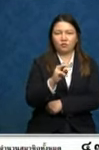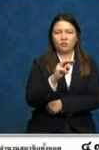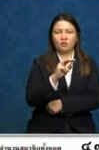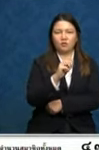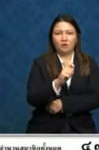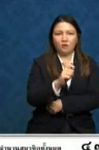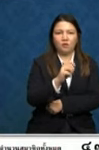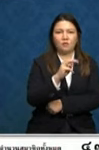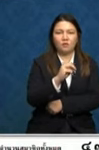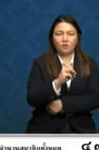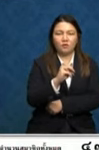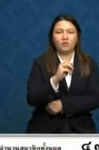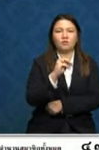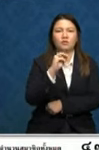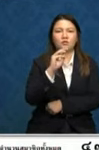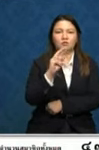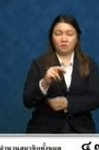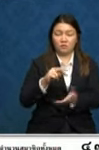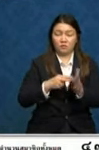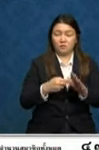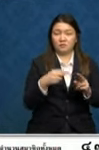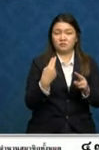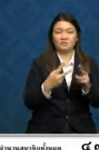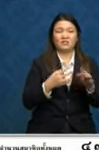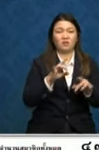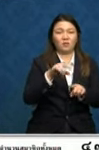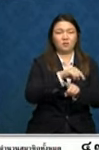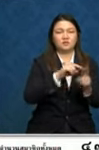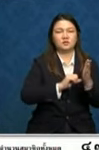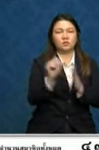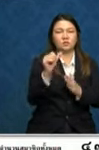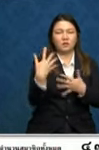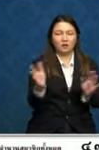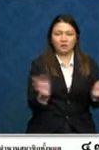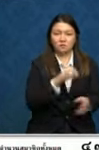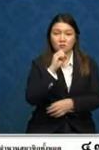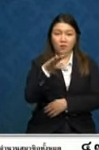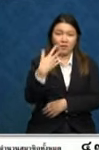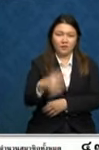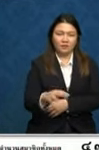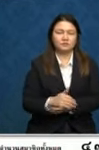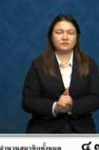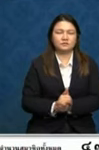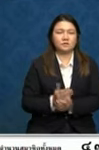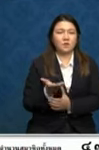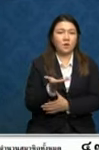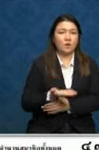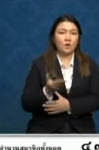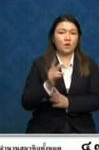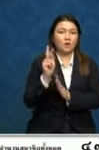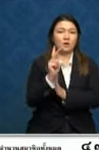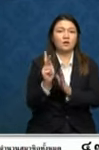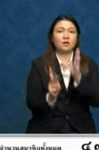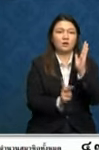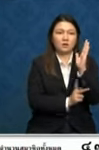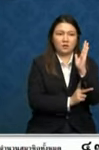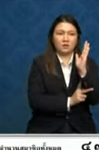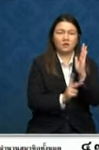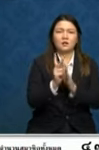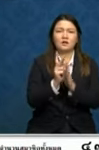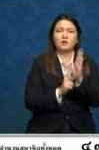100%ครั้งเดี๋ยวนี้เราก็ยกเลิกกฎหมายการกระทำเป็นคอมมิวนิสต์หมด